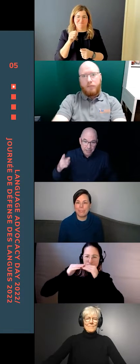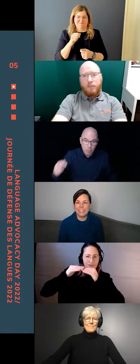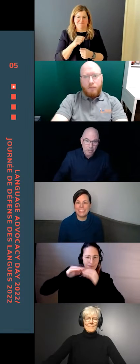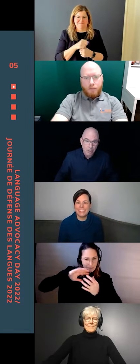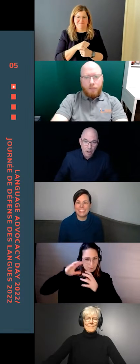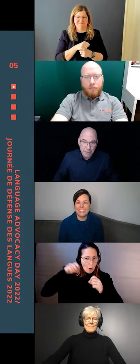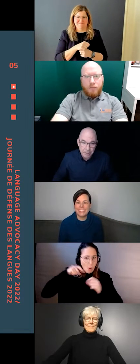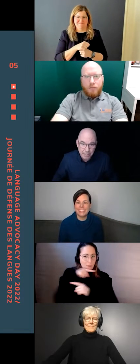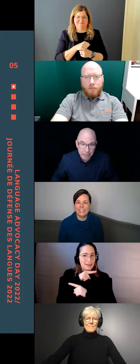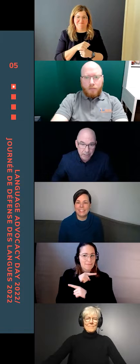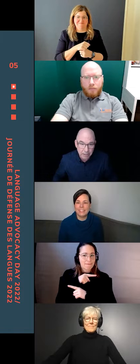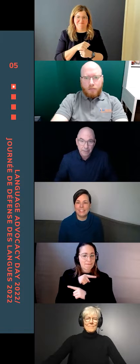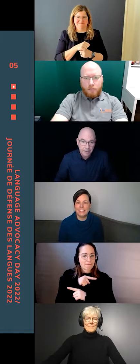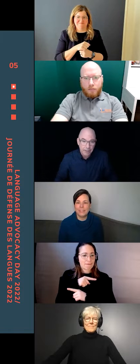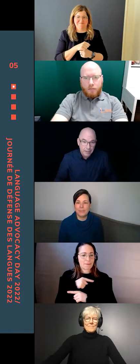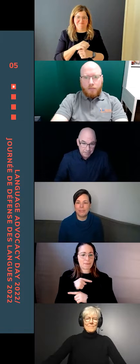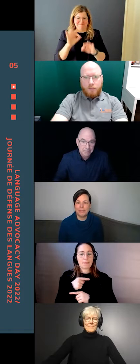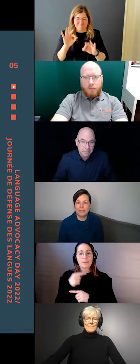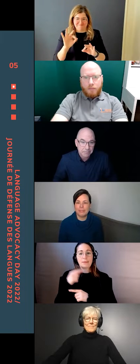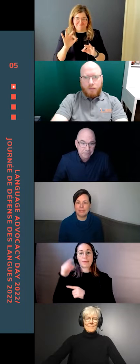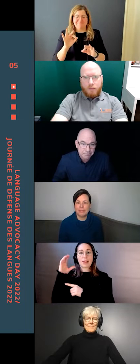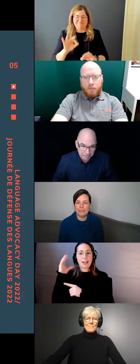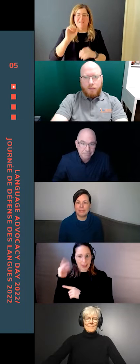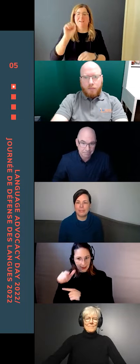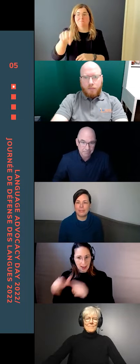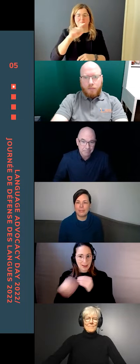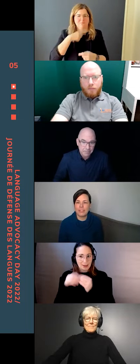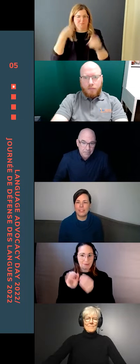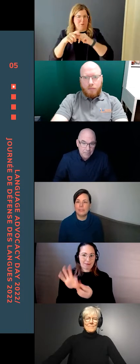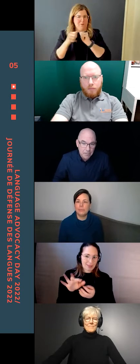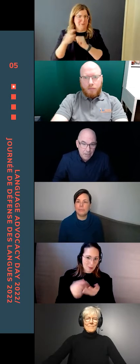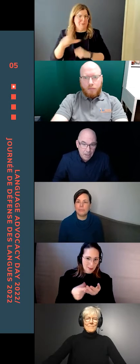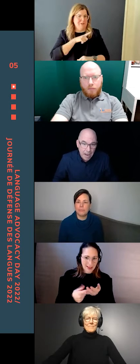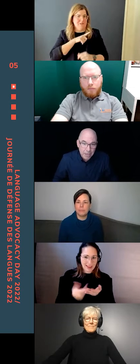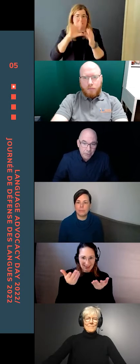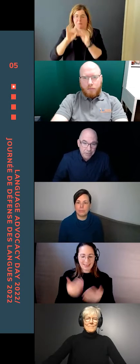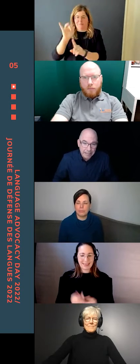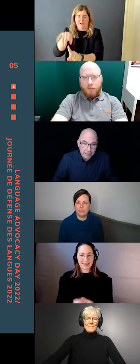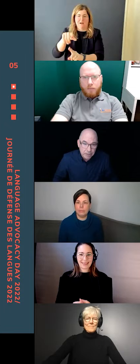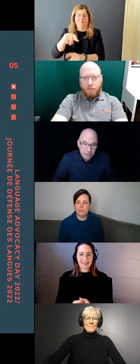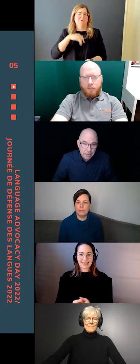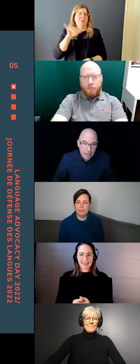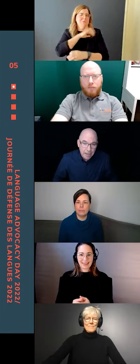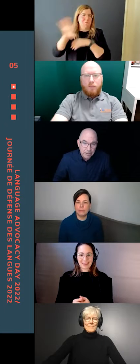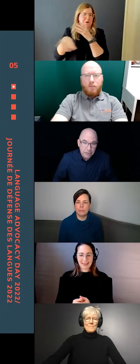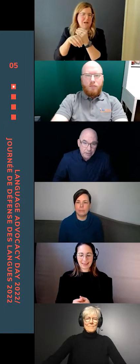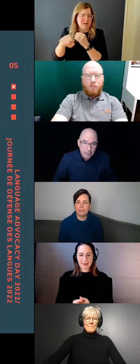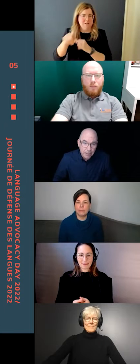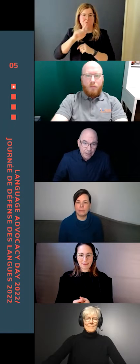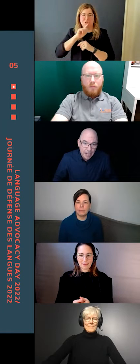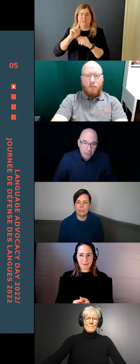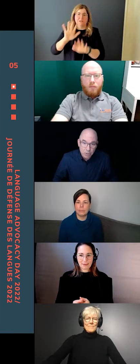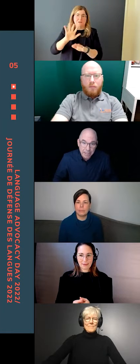couches là-dedans. C'est assez complexe. Donc, je pense que Cynthia, il veut faire un commentaire.